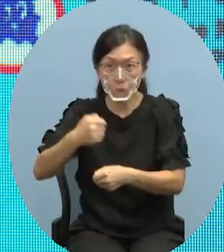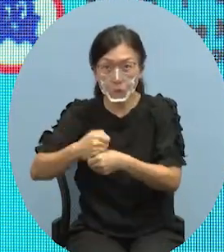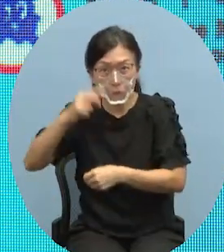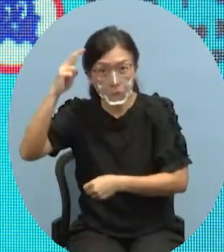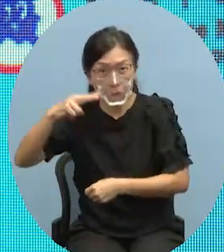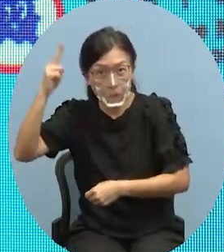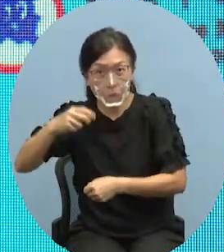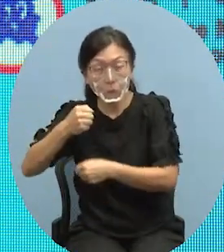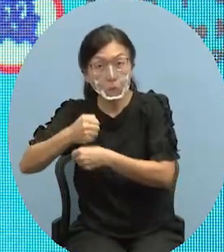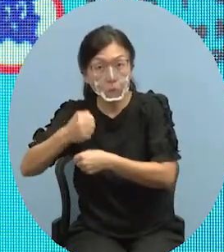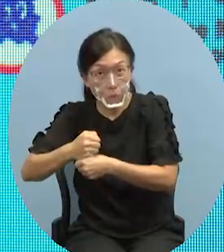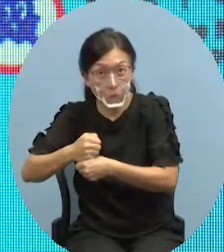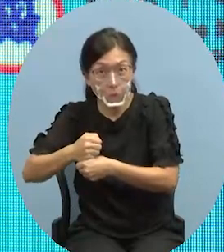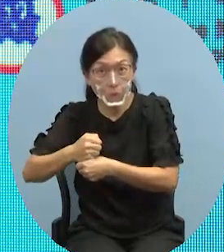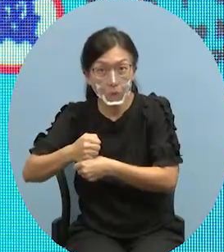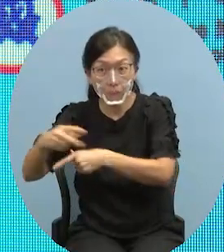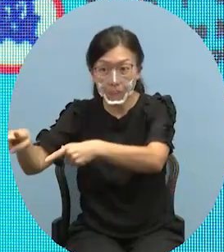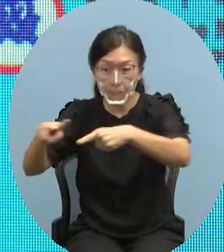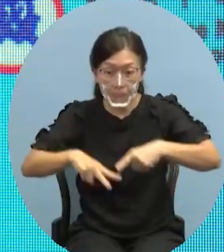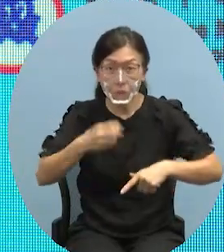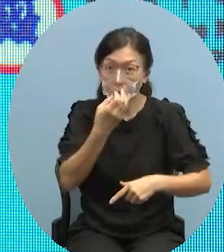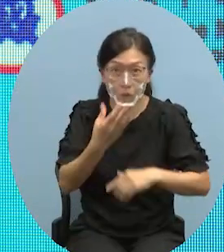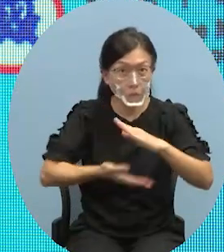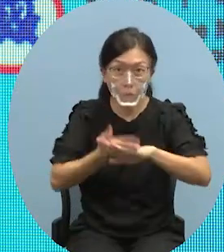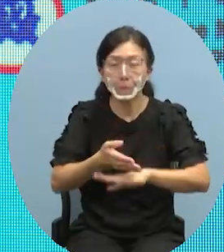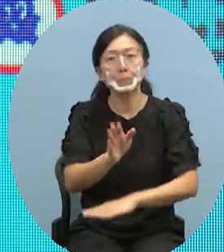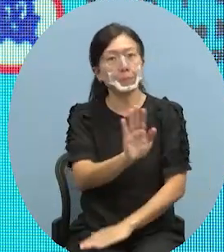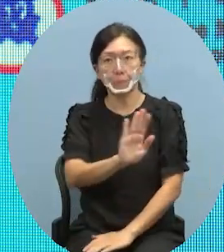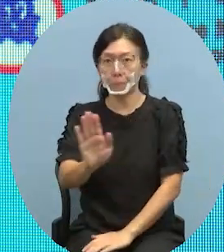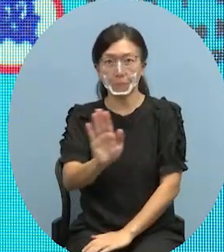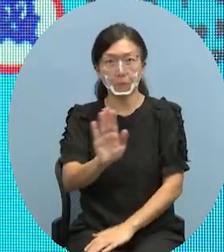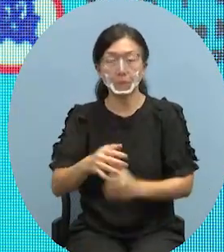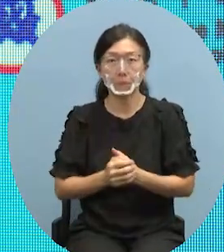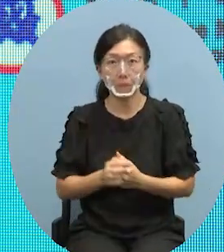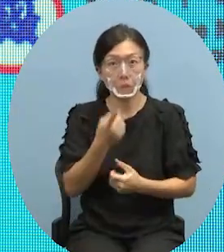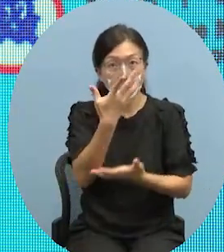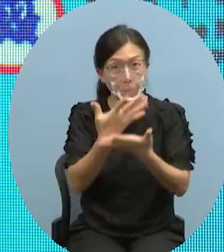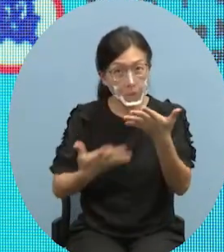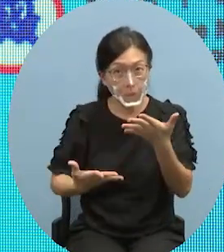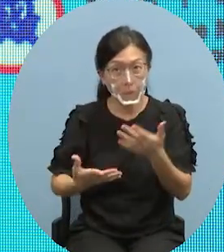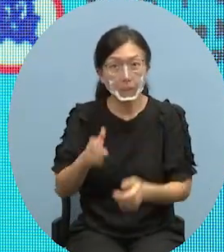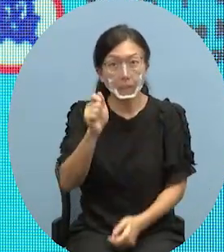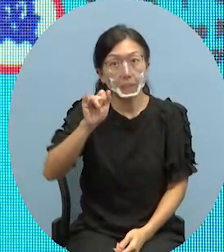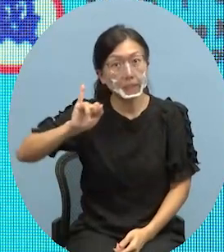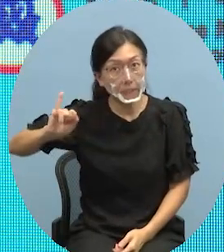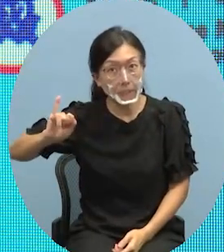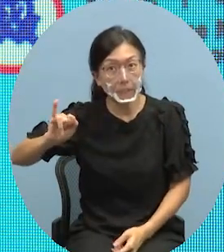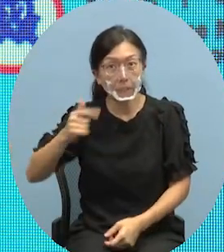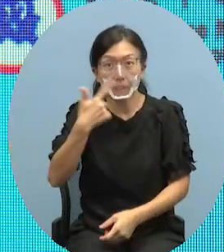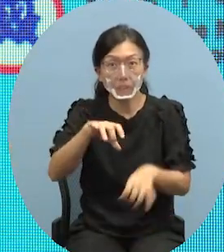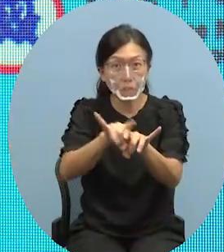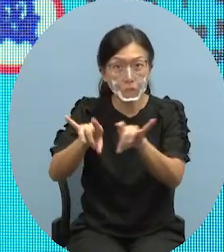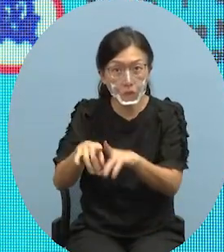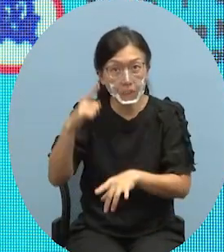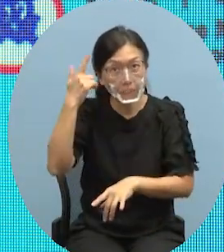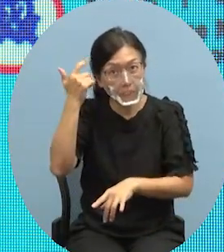製造業重新帶回來香港，而是以我們物聯網、人工智能、新材料和智能